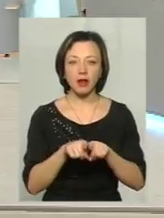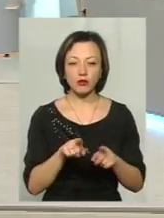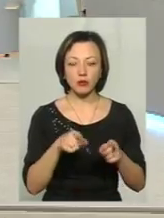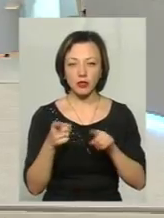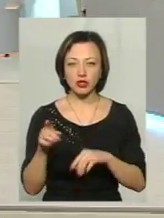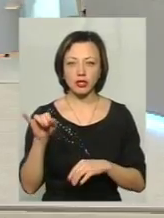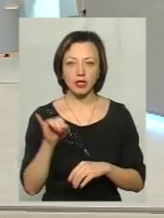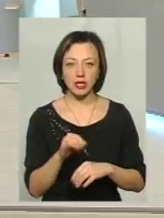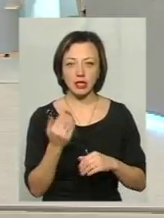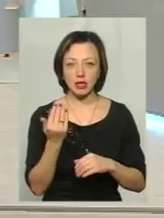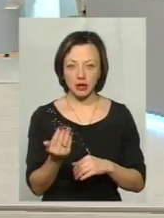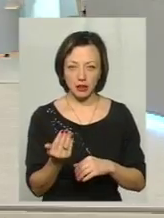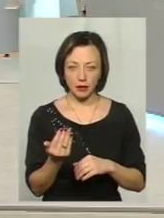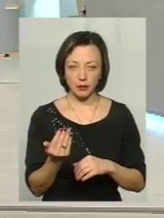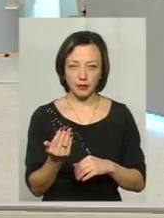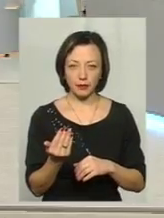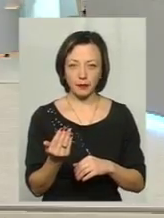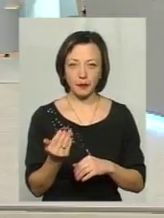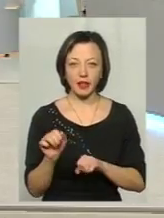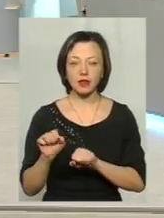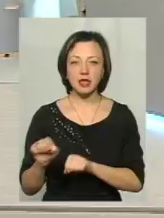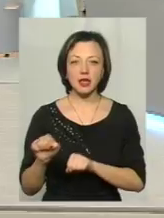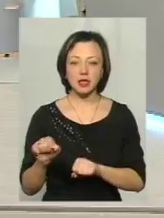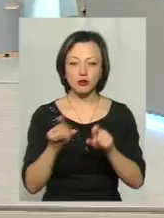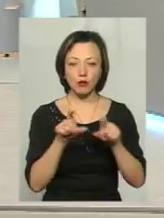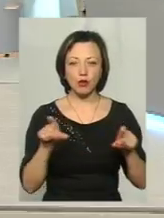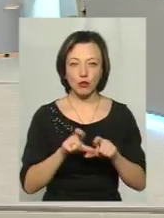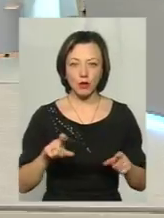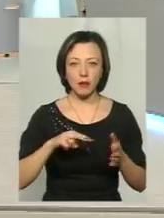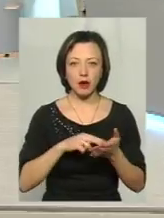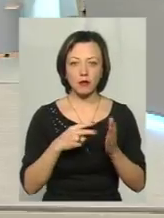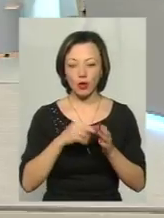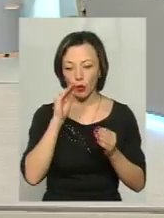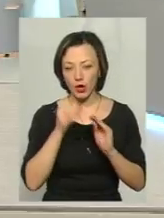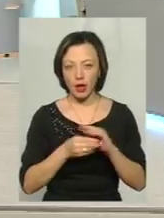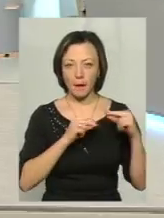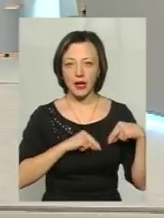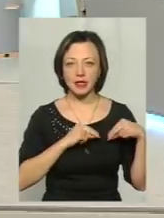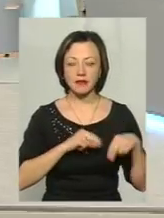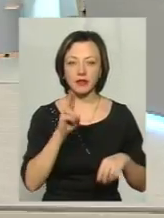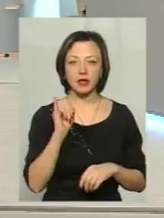і їхні захисні споруди, які призначені для укриття працівників. От.